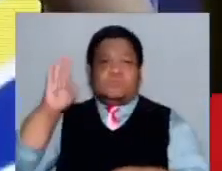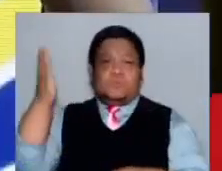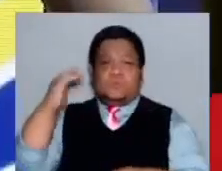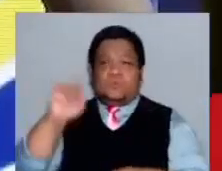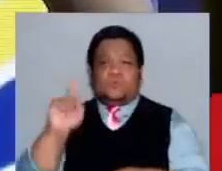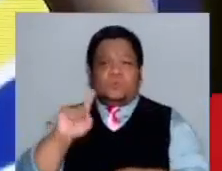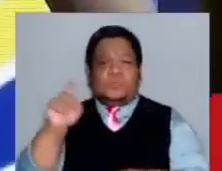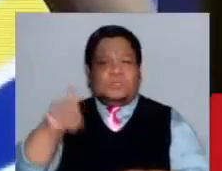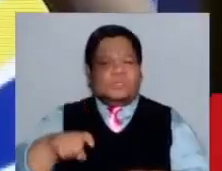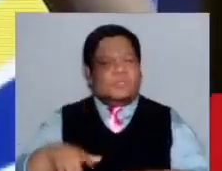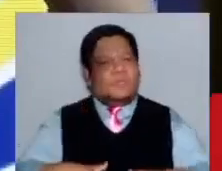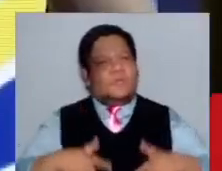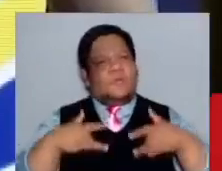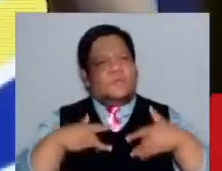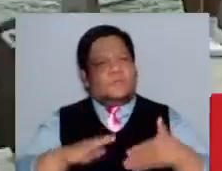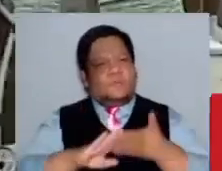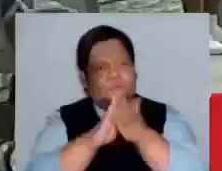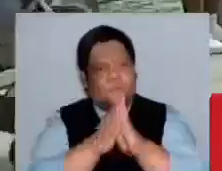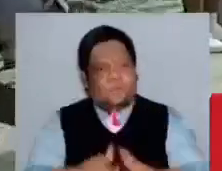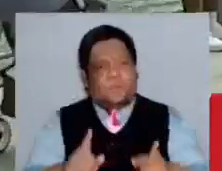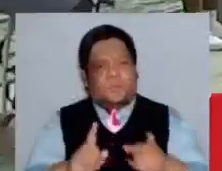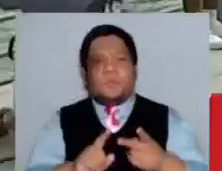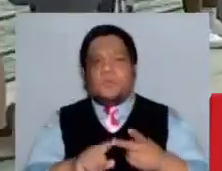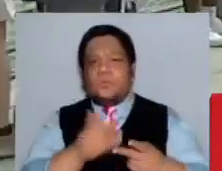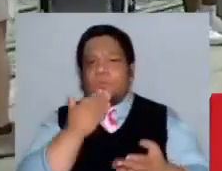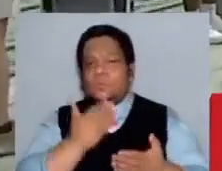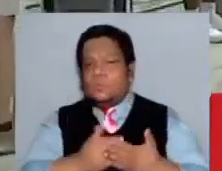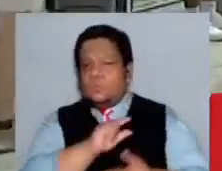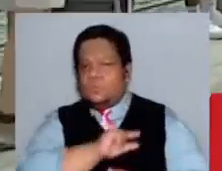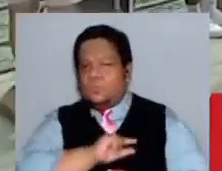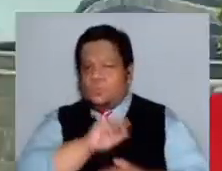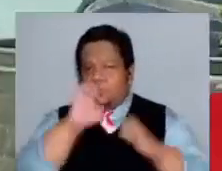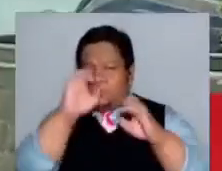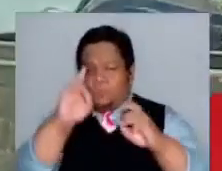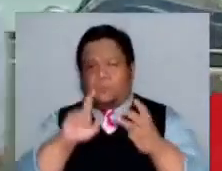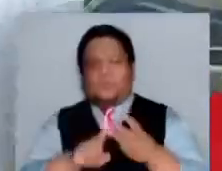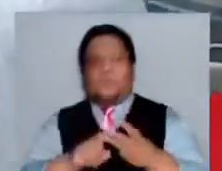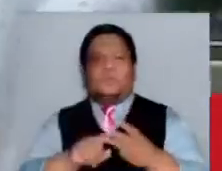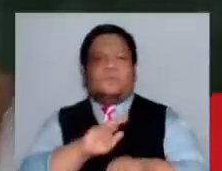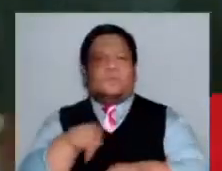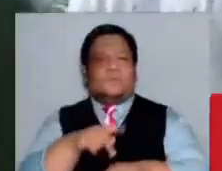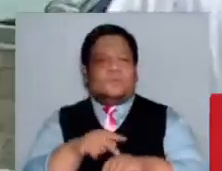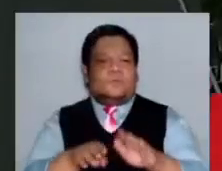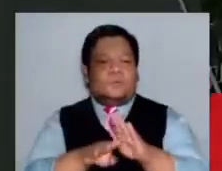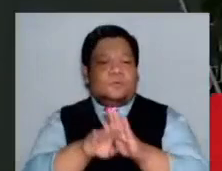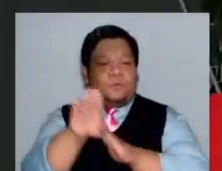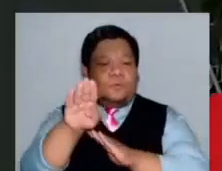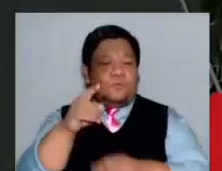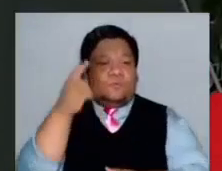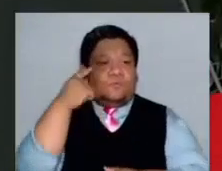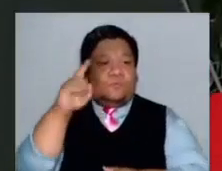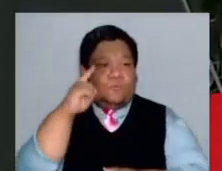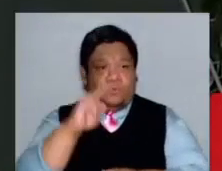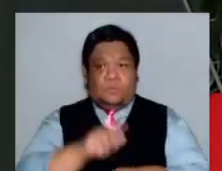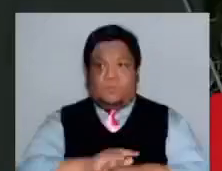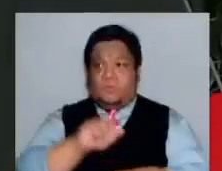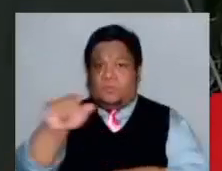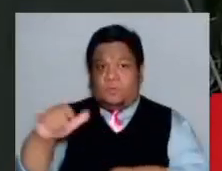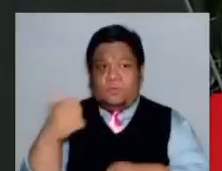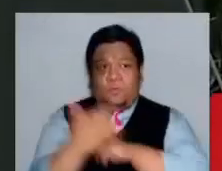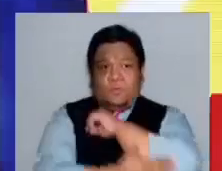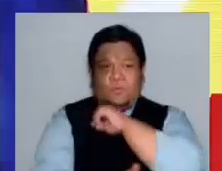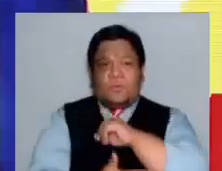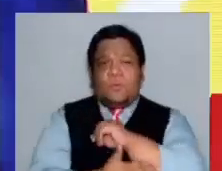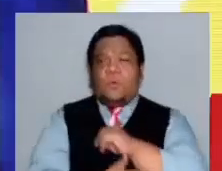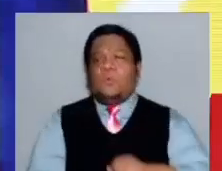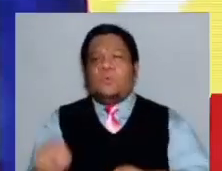edukasyon at kaunlaran ng bansa. Para raw ang pag-abroad, kagustuhan at hindi dahil sa matinding